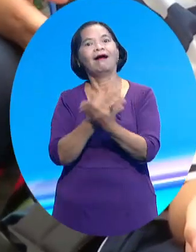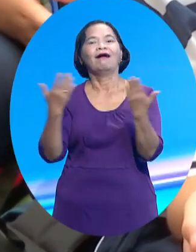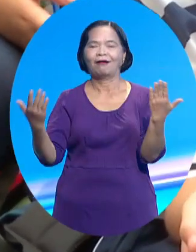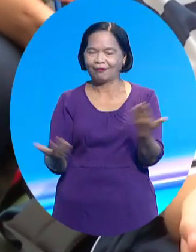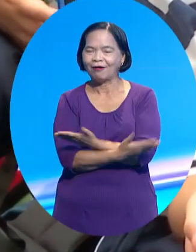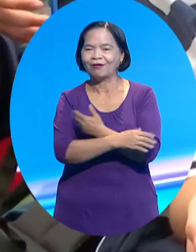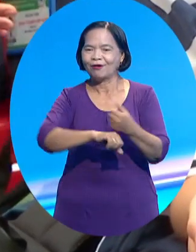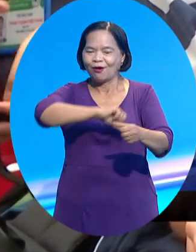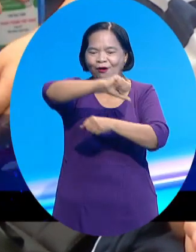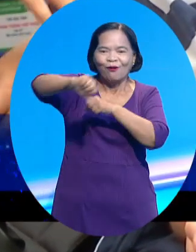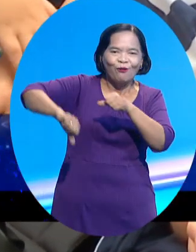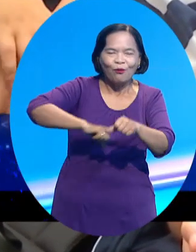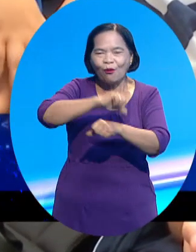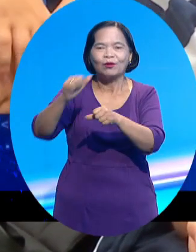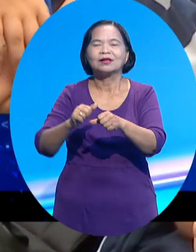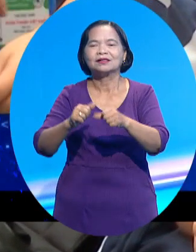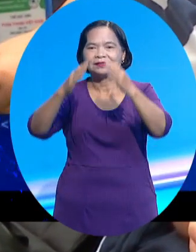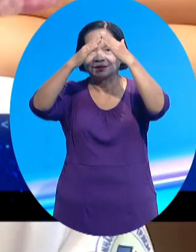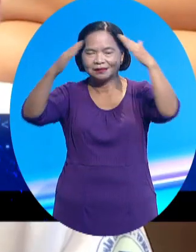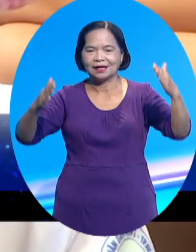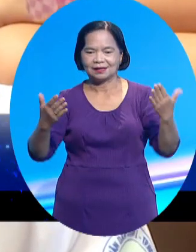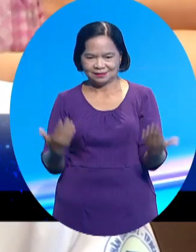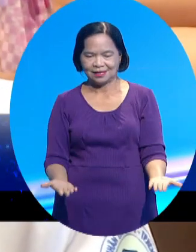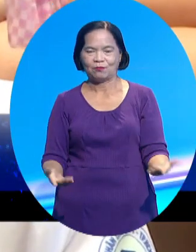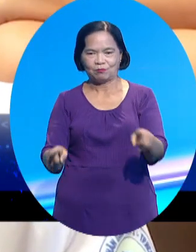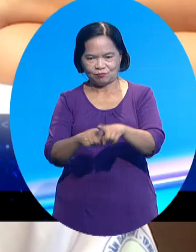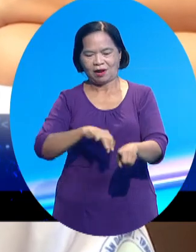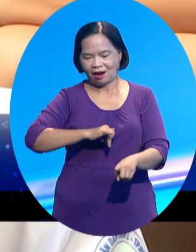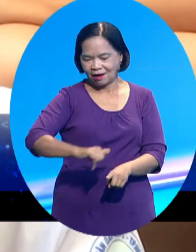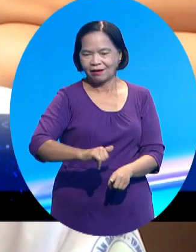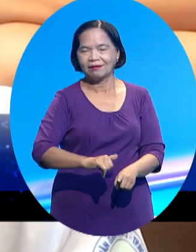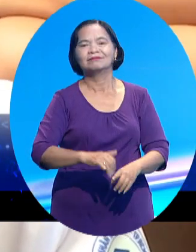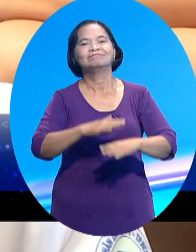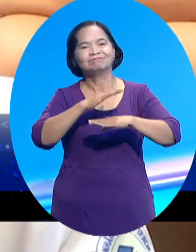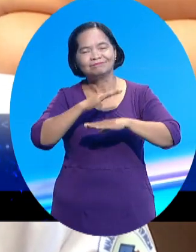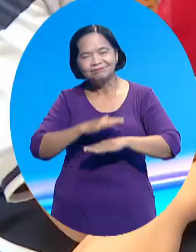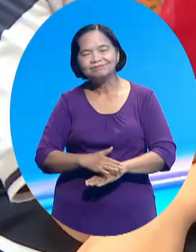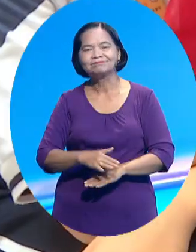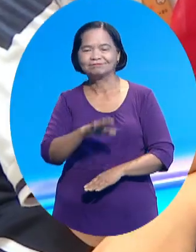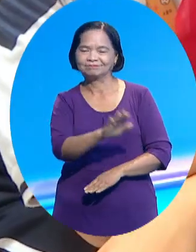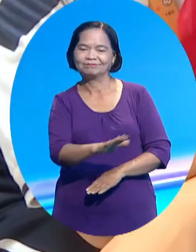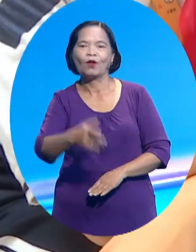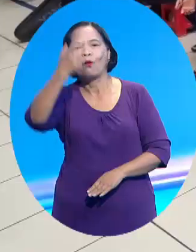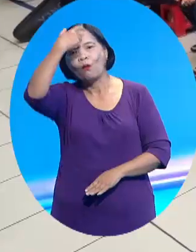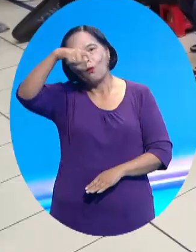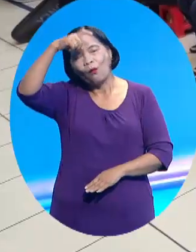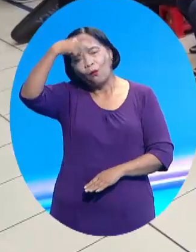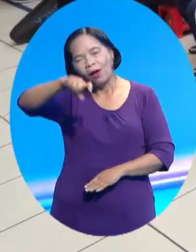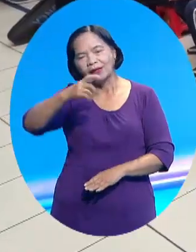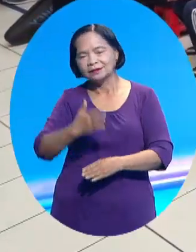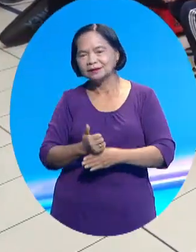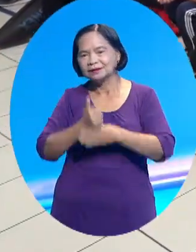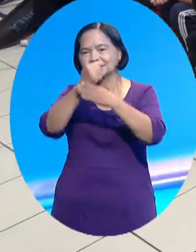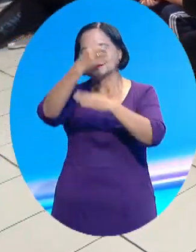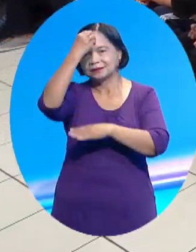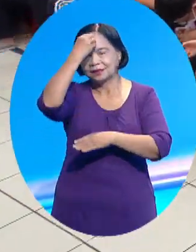thông qua nhiều hoạt động thực tiễn như cách nhà trường đang làm hiện nay đã mang lại hiệu quả nhằm hình thành cho học sinh thói quen, nề nếp cần thiết trong